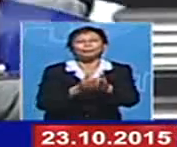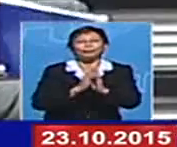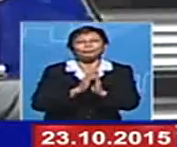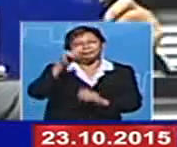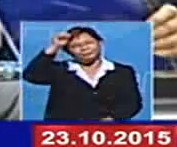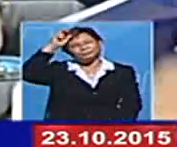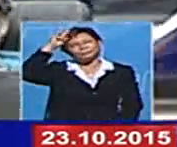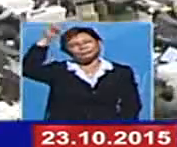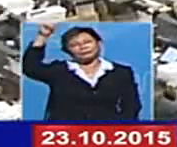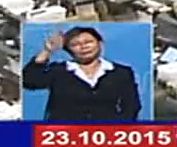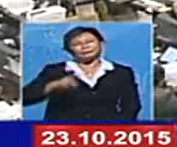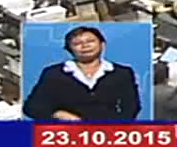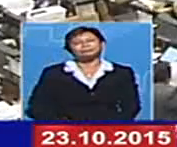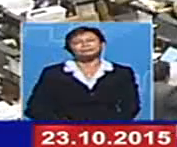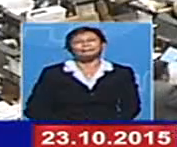War